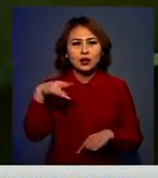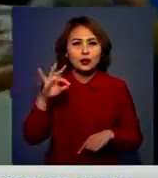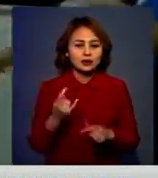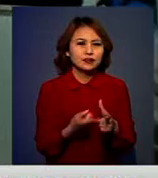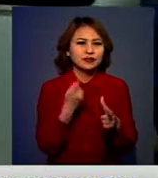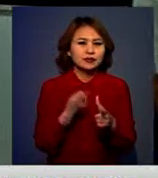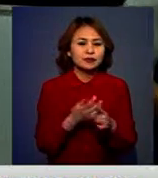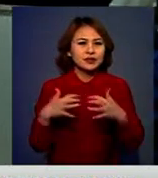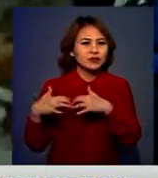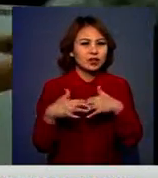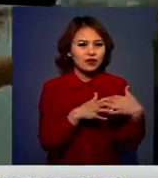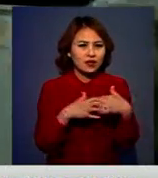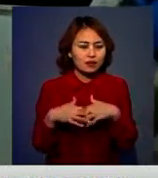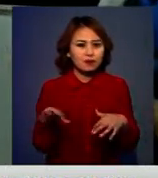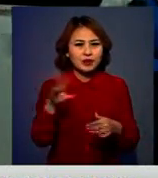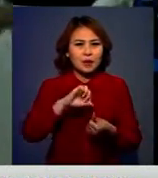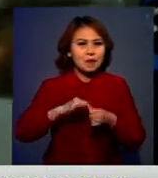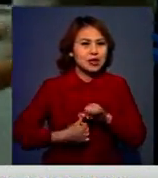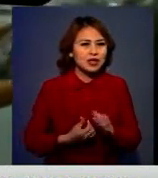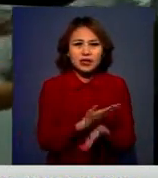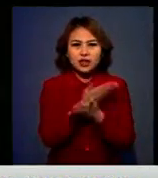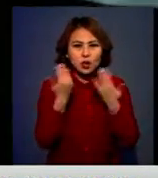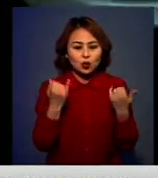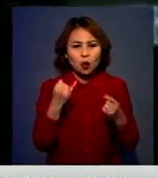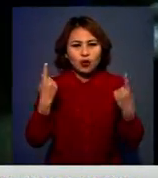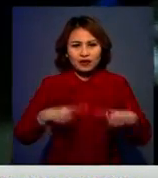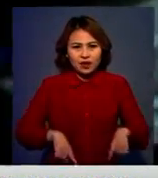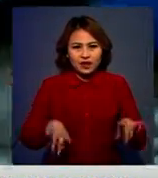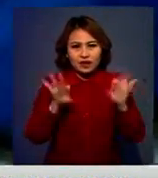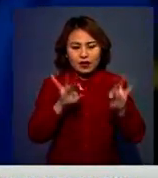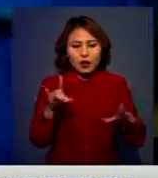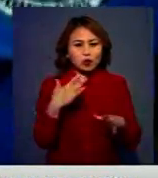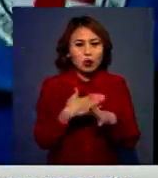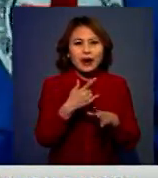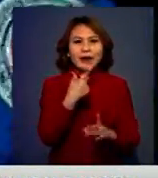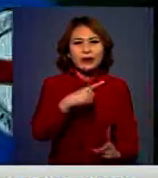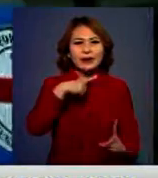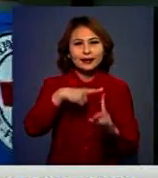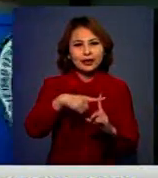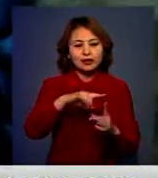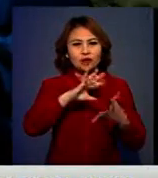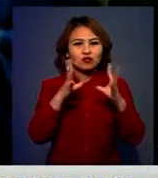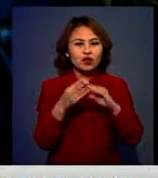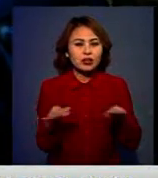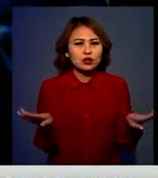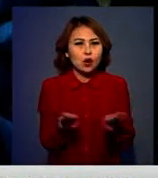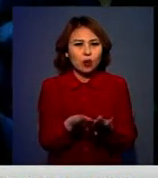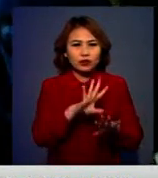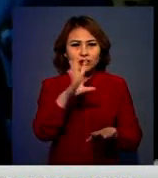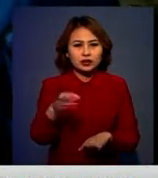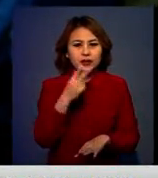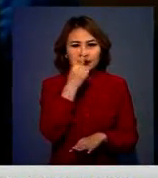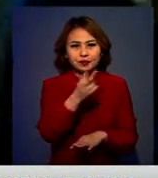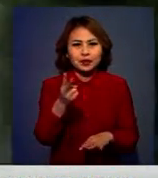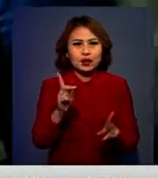билікке таласуынан саяси тұрақсыздық пен әлеуметтік дағдарыс жайлады. Көмекті ұсынған Қызыл Крест ұйымы бұл жағдайда бейтараптық